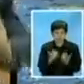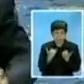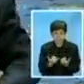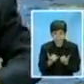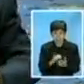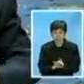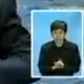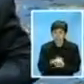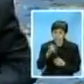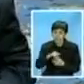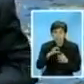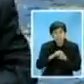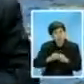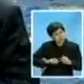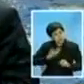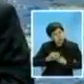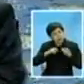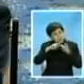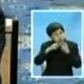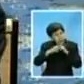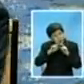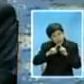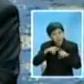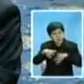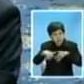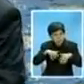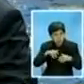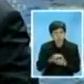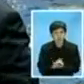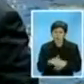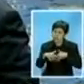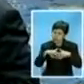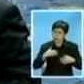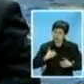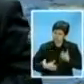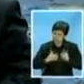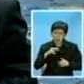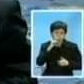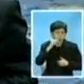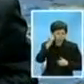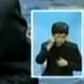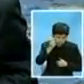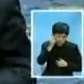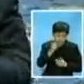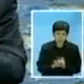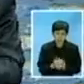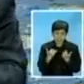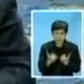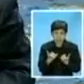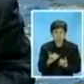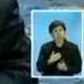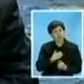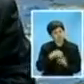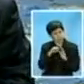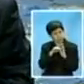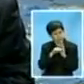ภานั้นเป็นที่ซึมซับของปัญหาของประชาชนประชาชนกำลังเดือดร้อนเรื่องน้ำเข้าใจครับทีนี้เราก็ต้องรักษาว